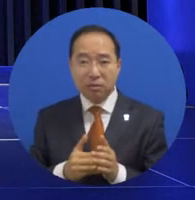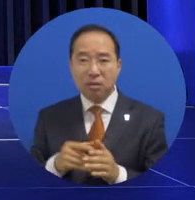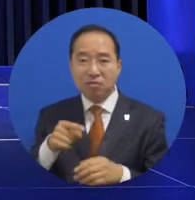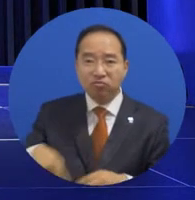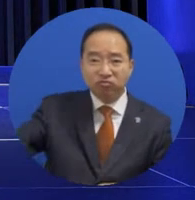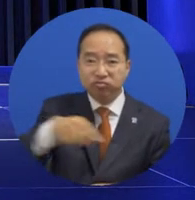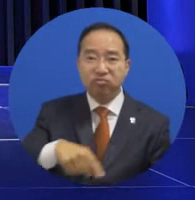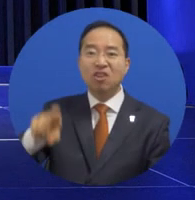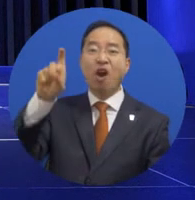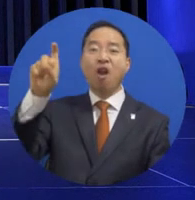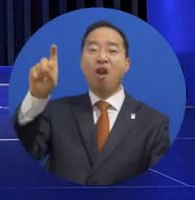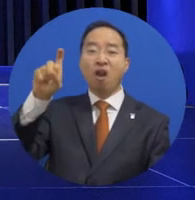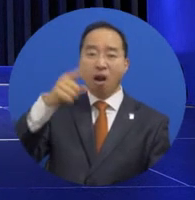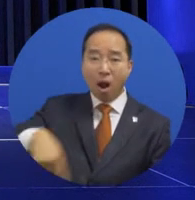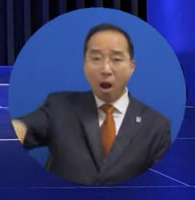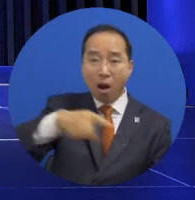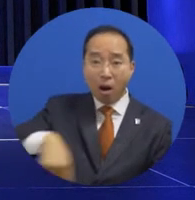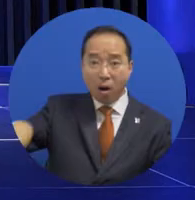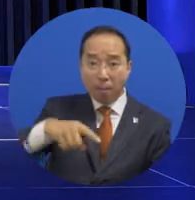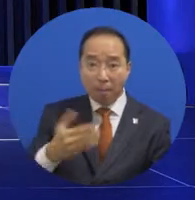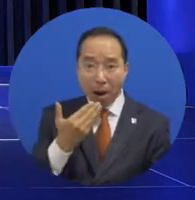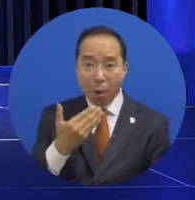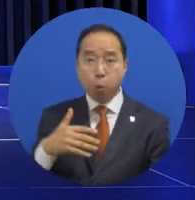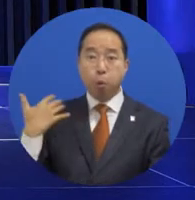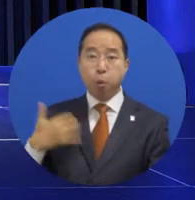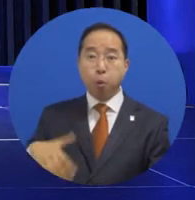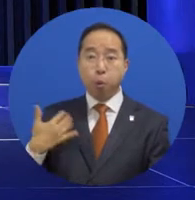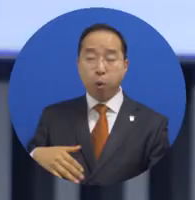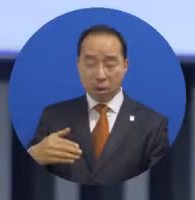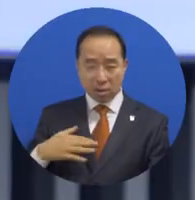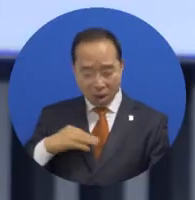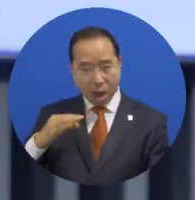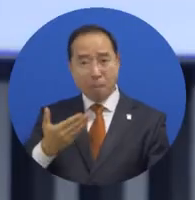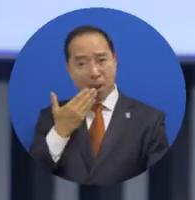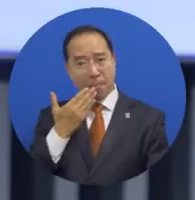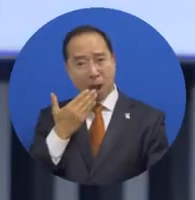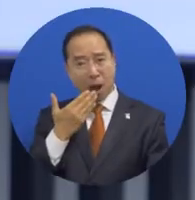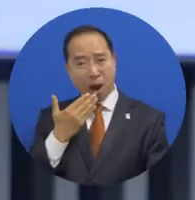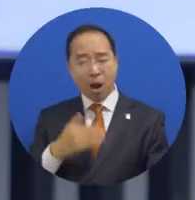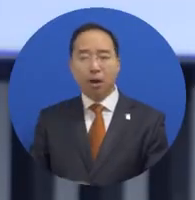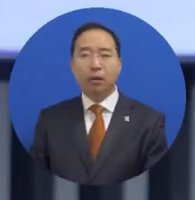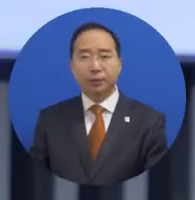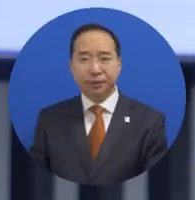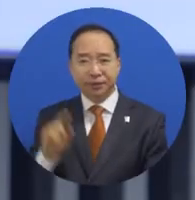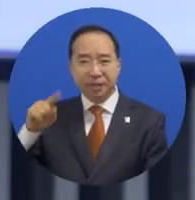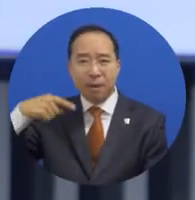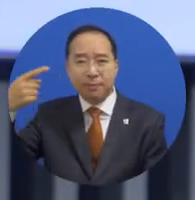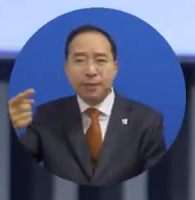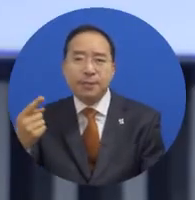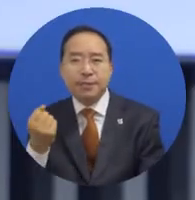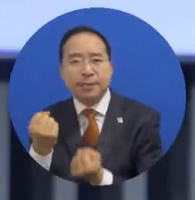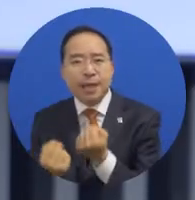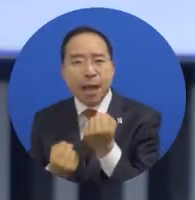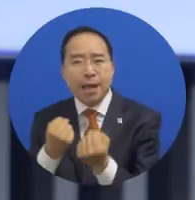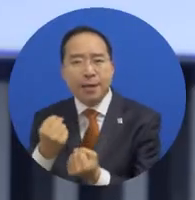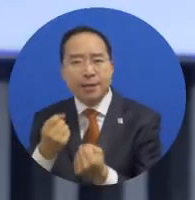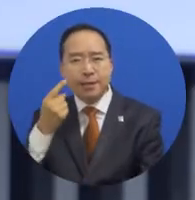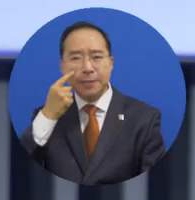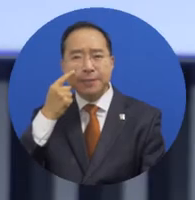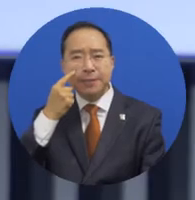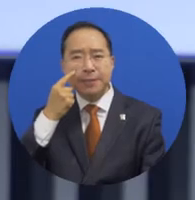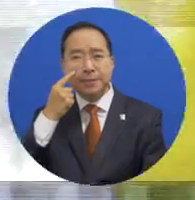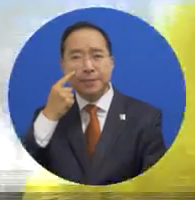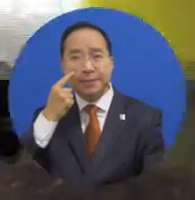됐어요. 야, 달리기도 이렇게 하면 되는구나. 그런데 제가 이번에는 자전거를 또 타게